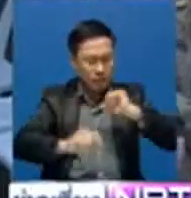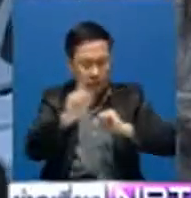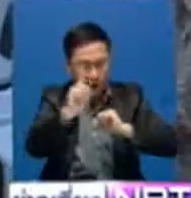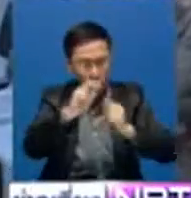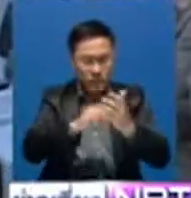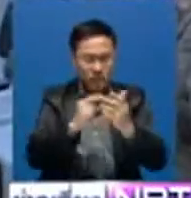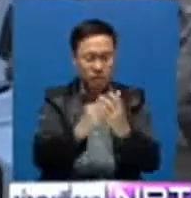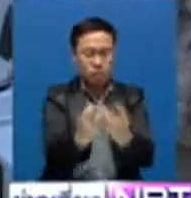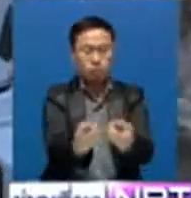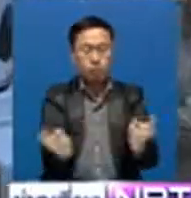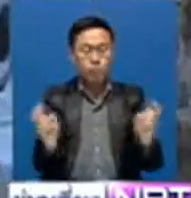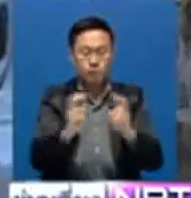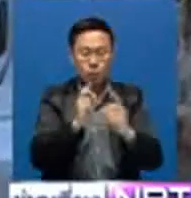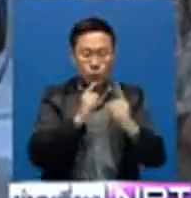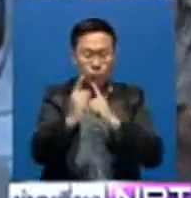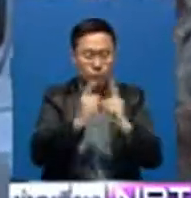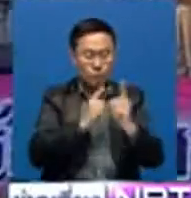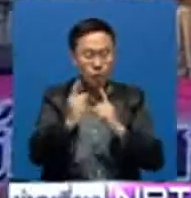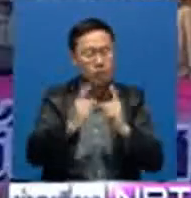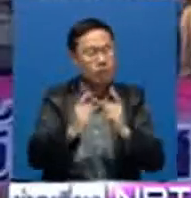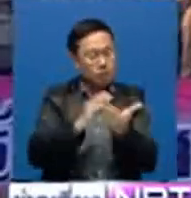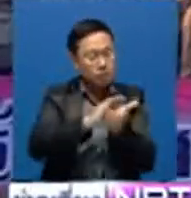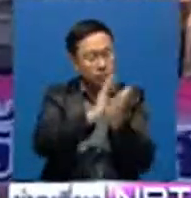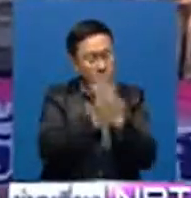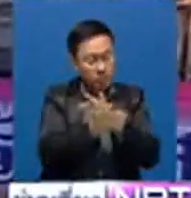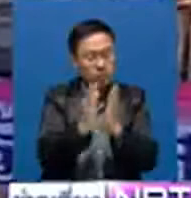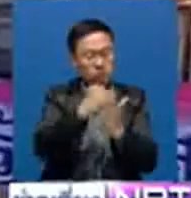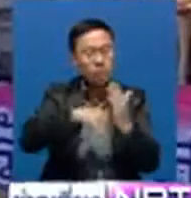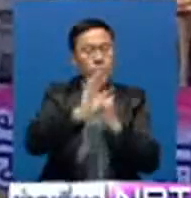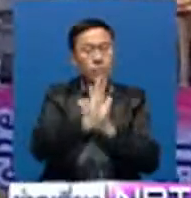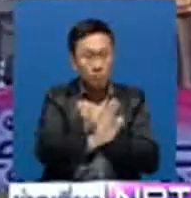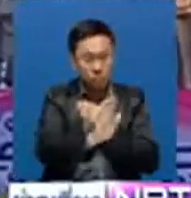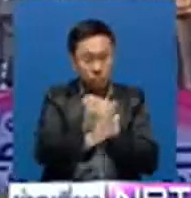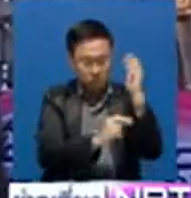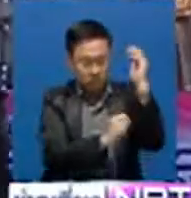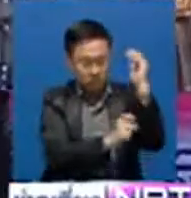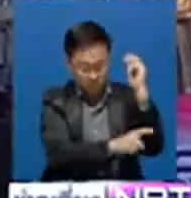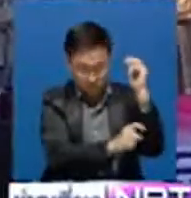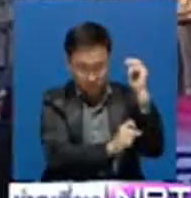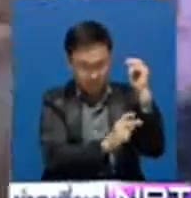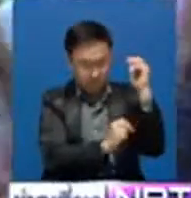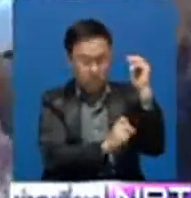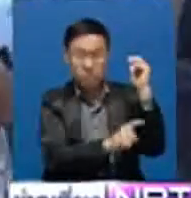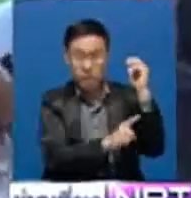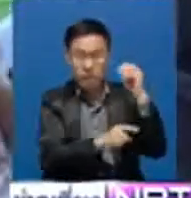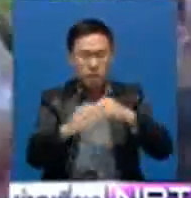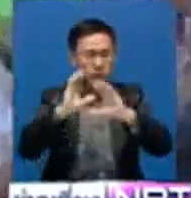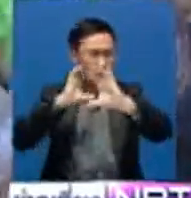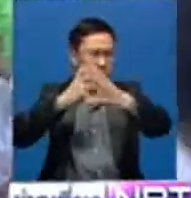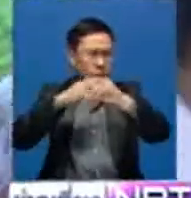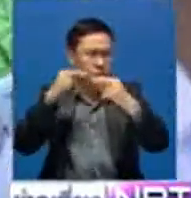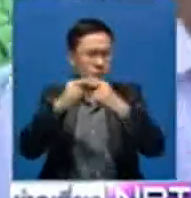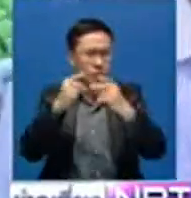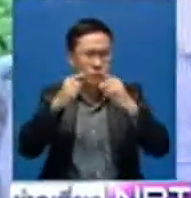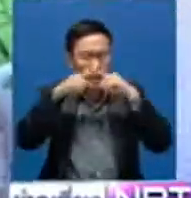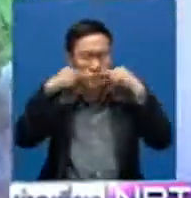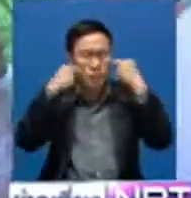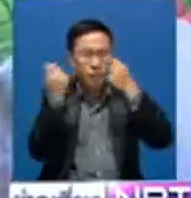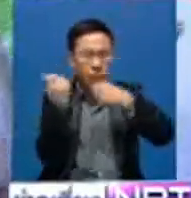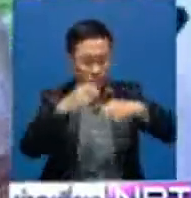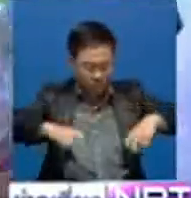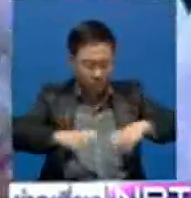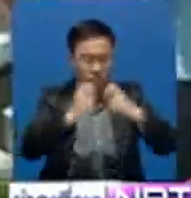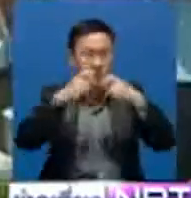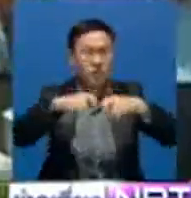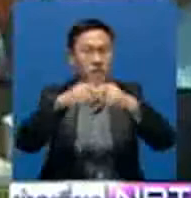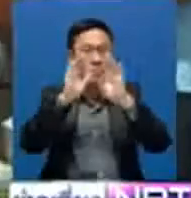เวทีสานเสวนาการปฏิรูประดับจังหวัดจัดฉายภาพยนตร์เรื่องตำนานสมเด็จพระนเรศวรมหาราชฉายพระกรณียกิจพระ